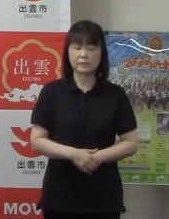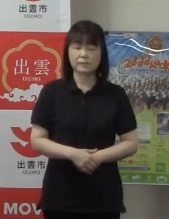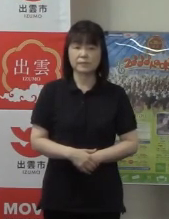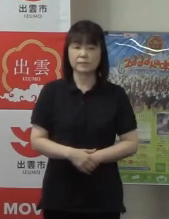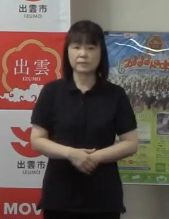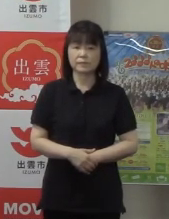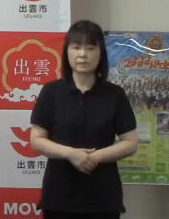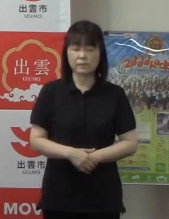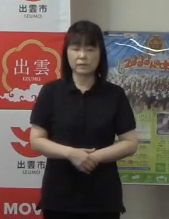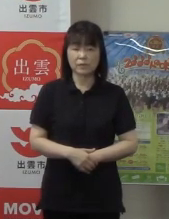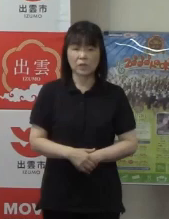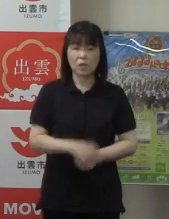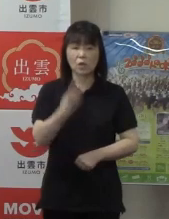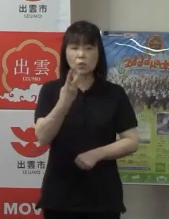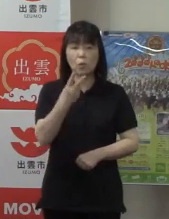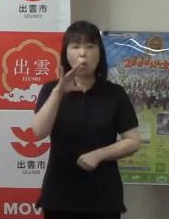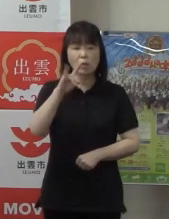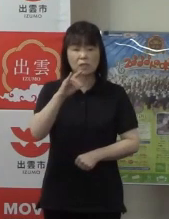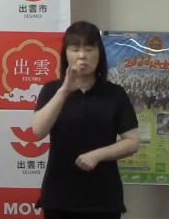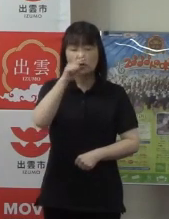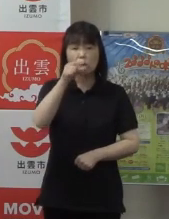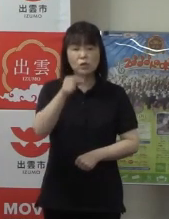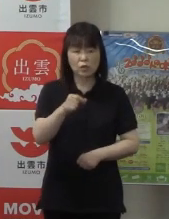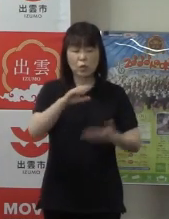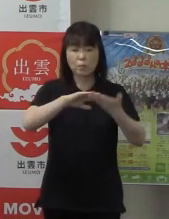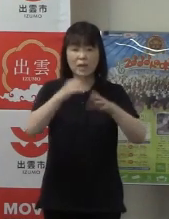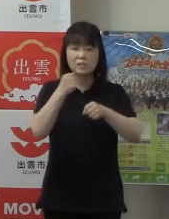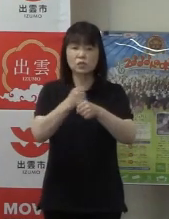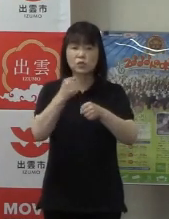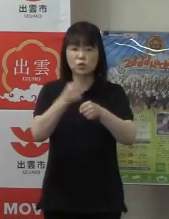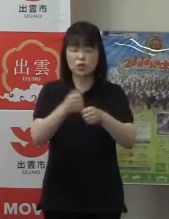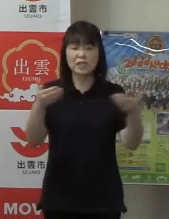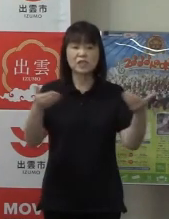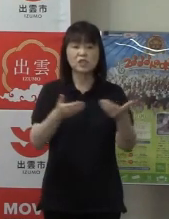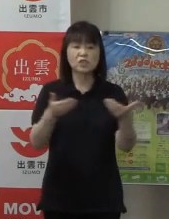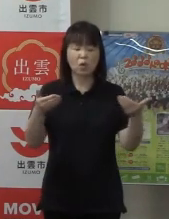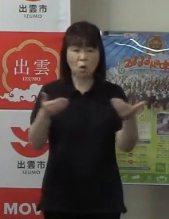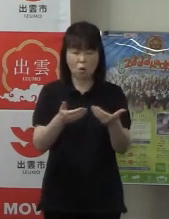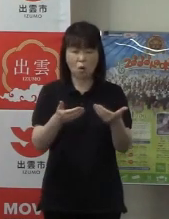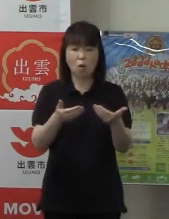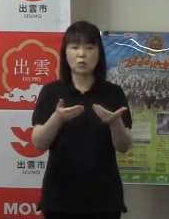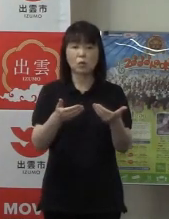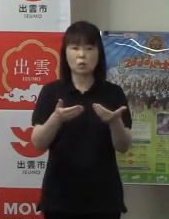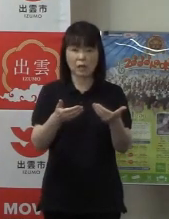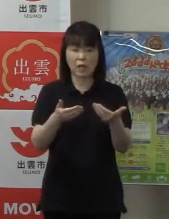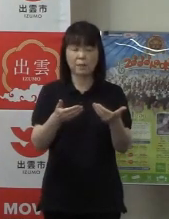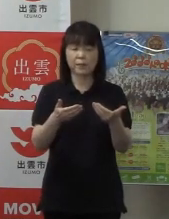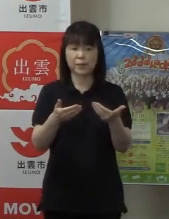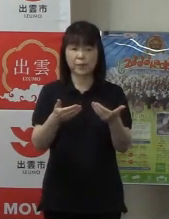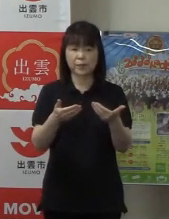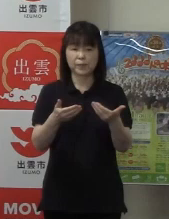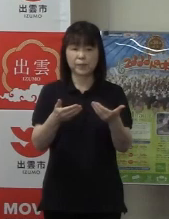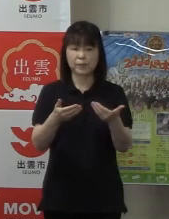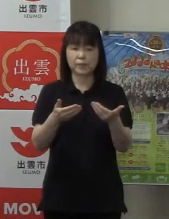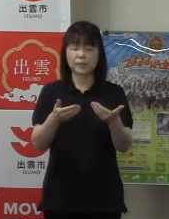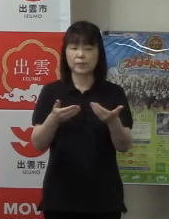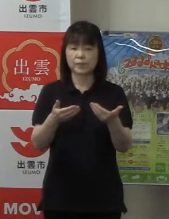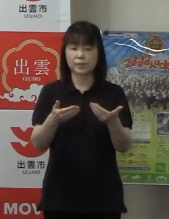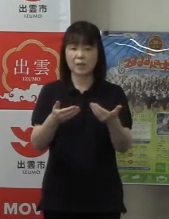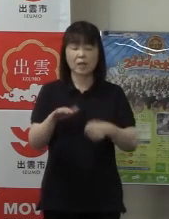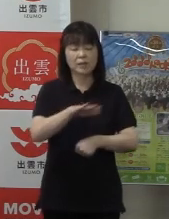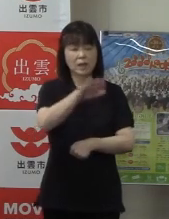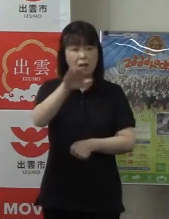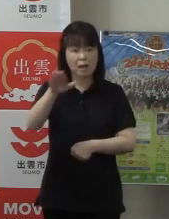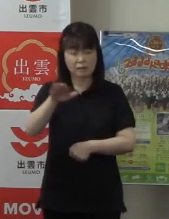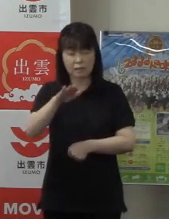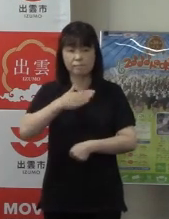次に時によるまちづくり事業ということで 一部新規でありますが、これはもういろいろと、報